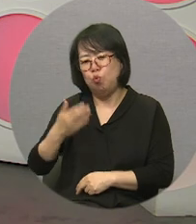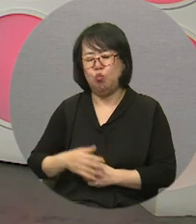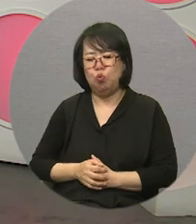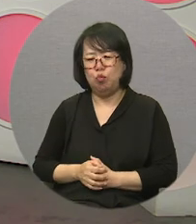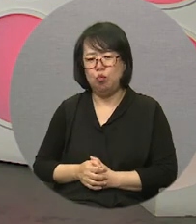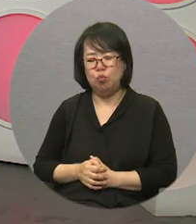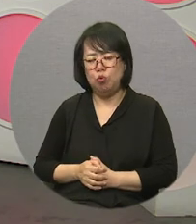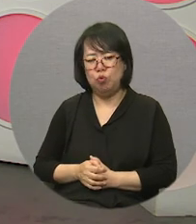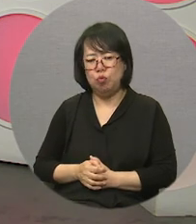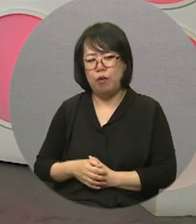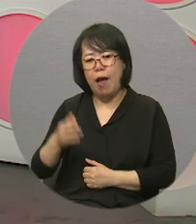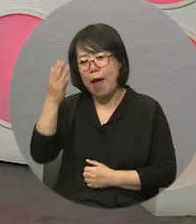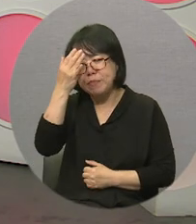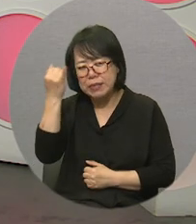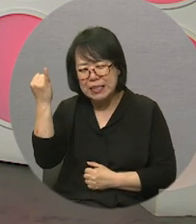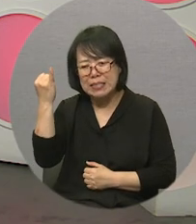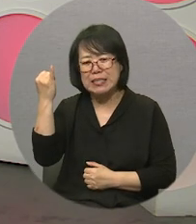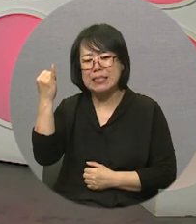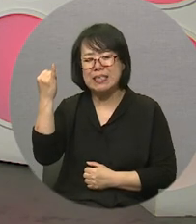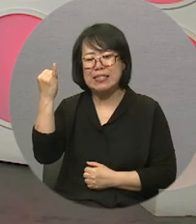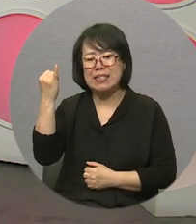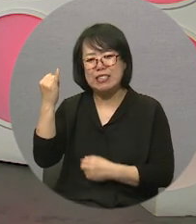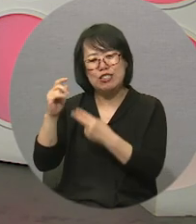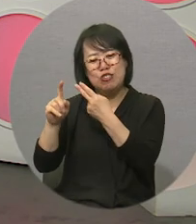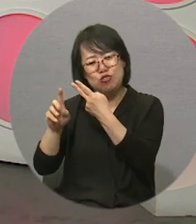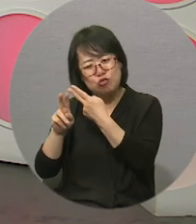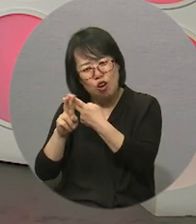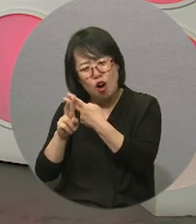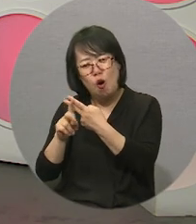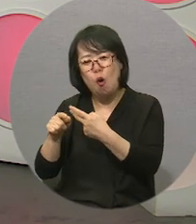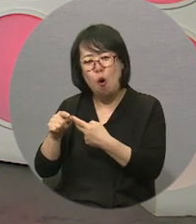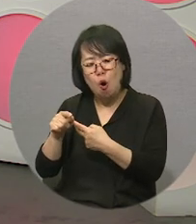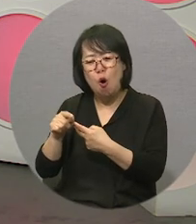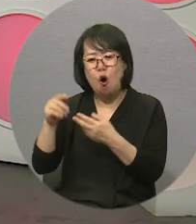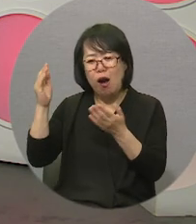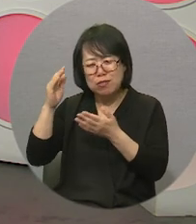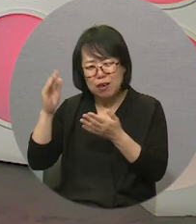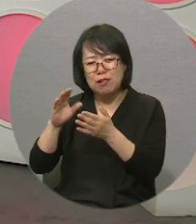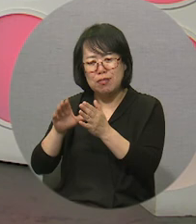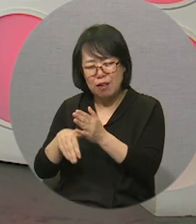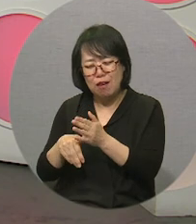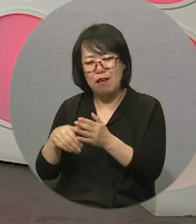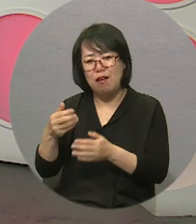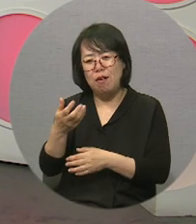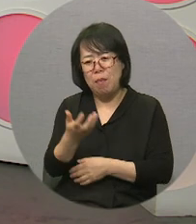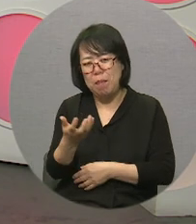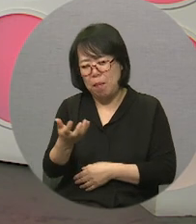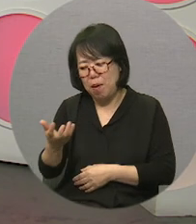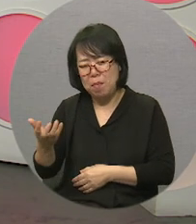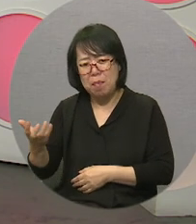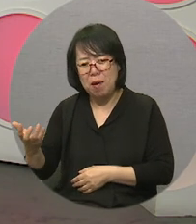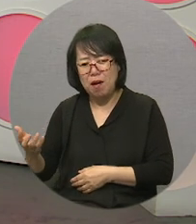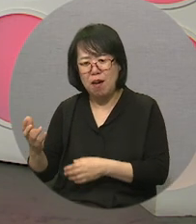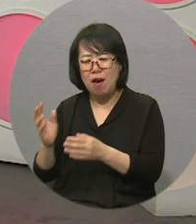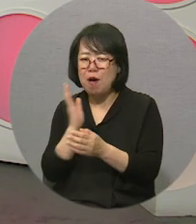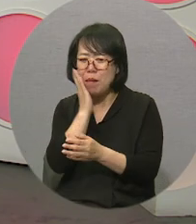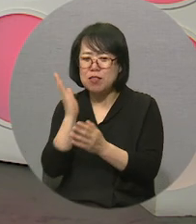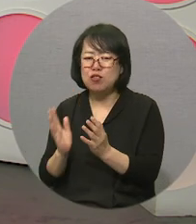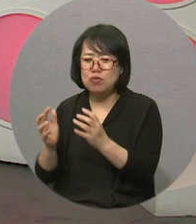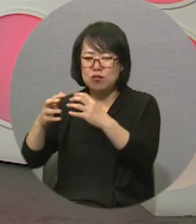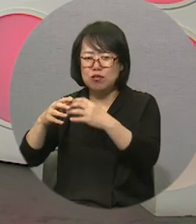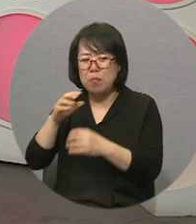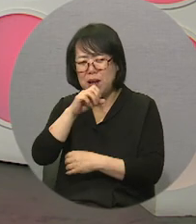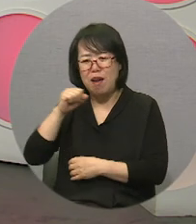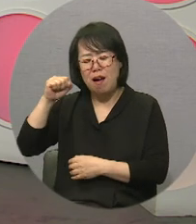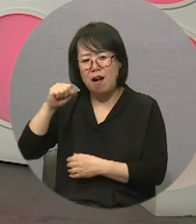받아보았고 할머니는 제가 중학교 때 먹던 배추 겉절이와 입쌀떡을 해주었습니다.